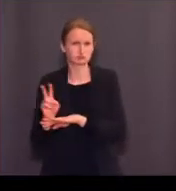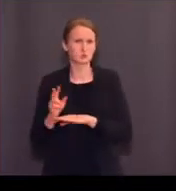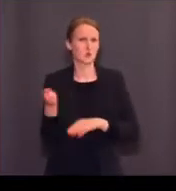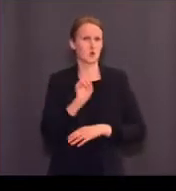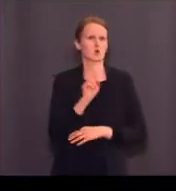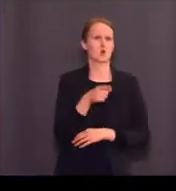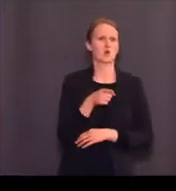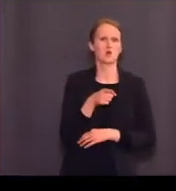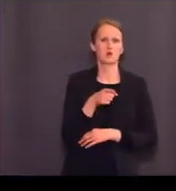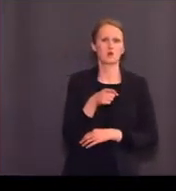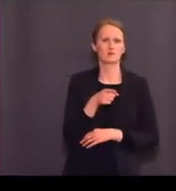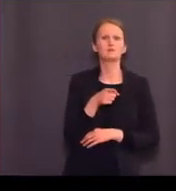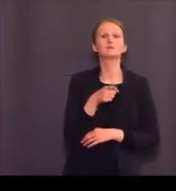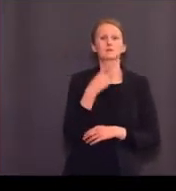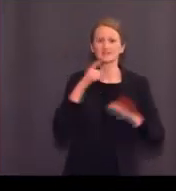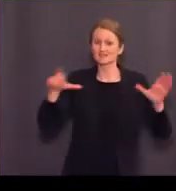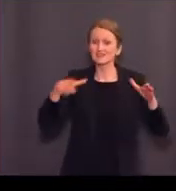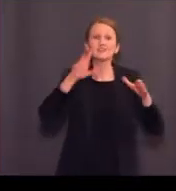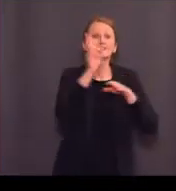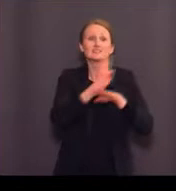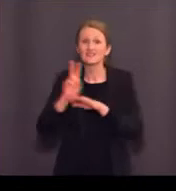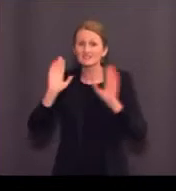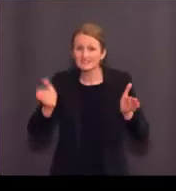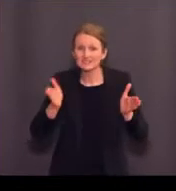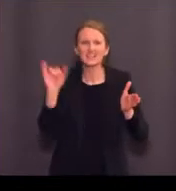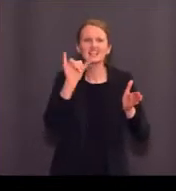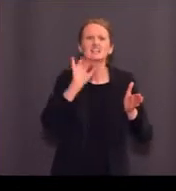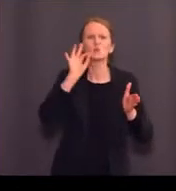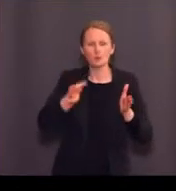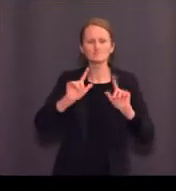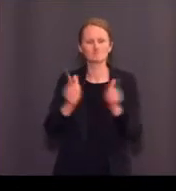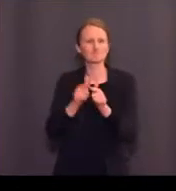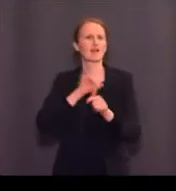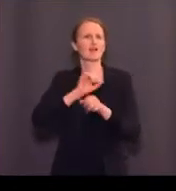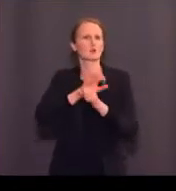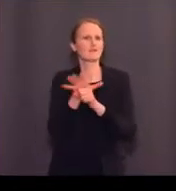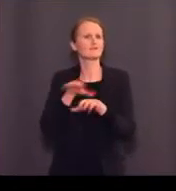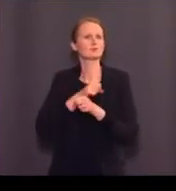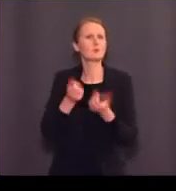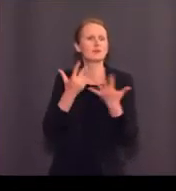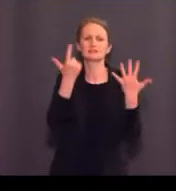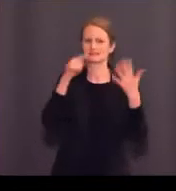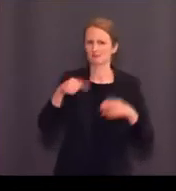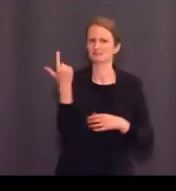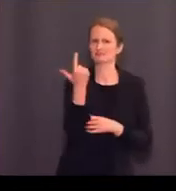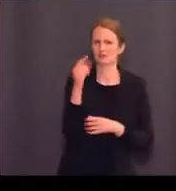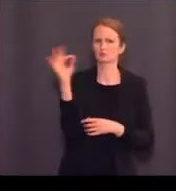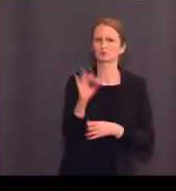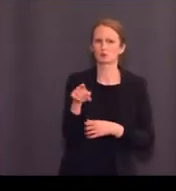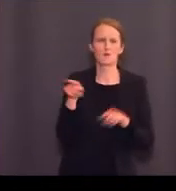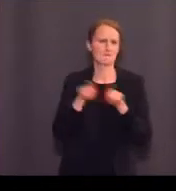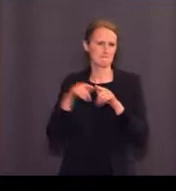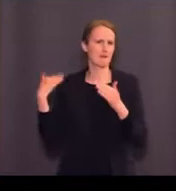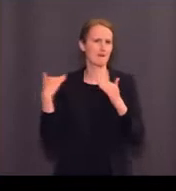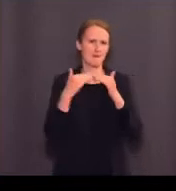qui est relativement stable depuis quelques jours, mais montre encore une circulation significative du virus. Si on s'intéresse